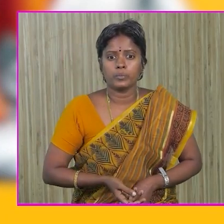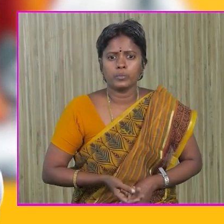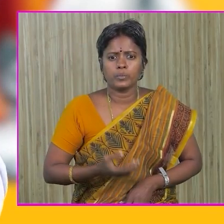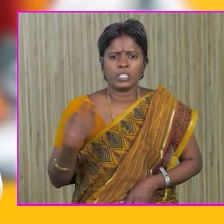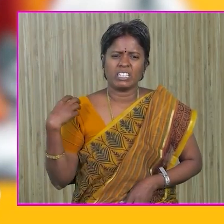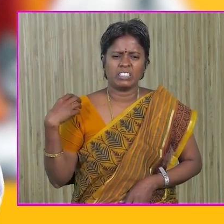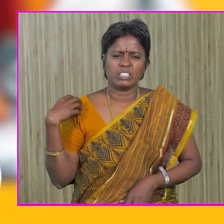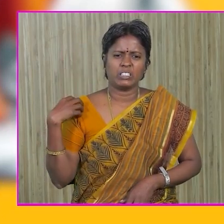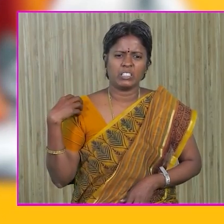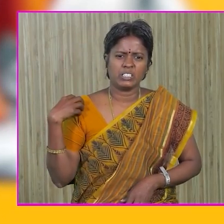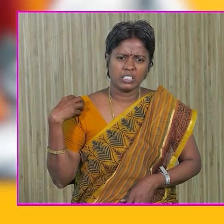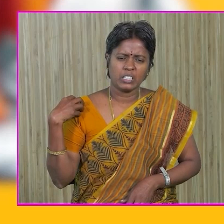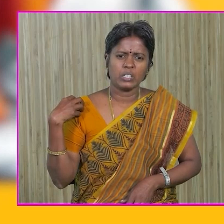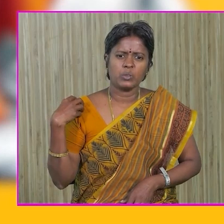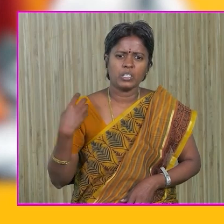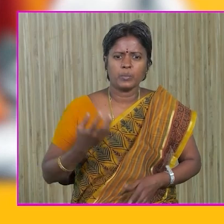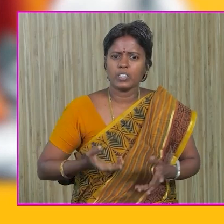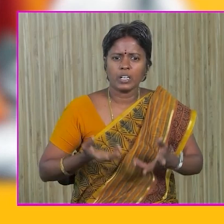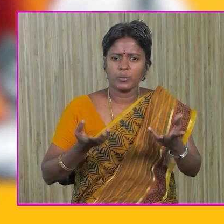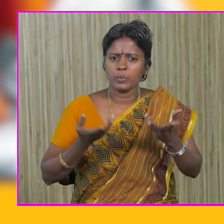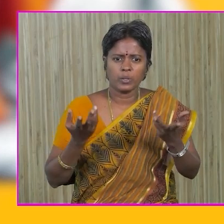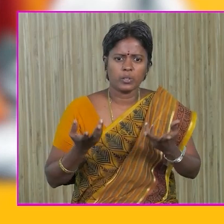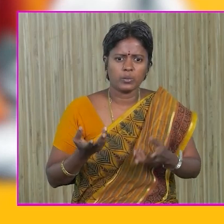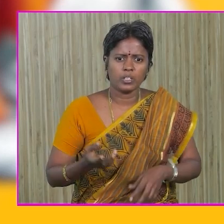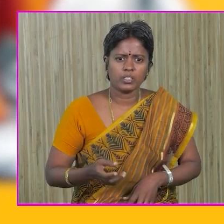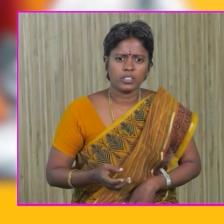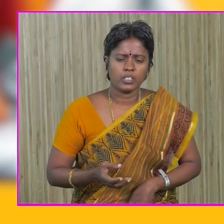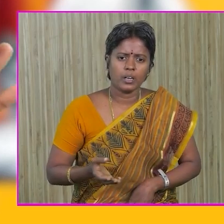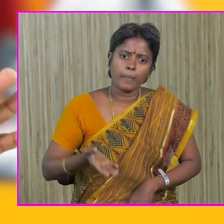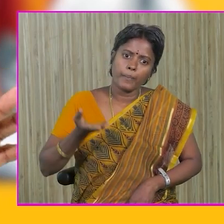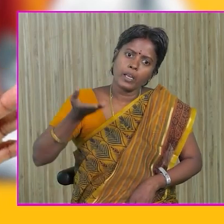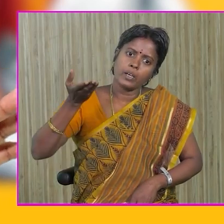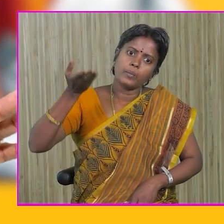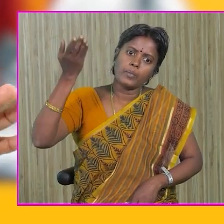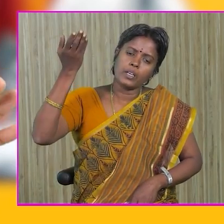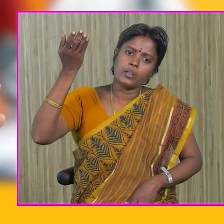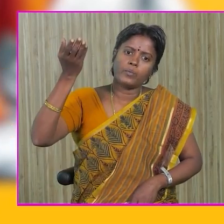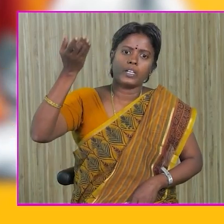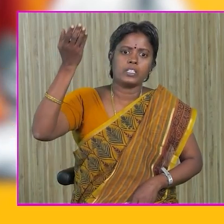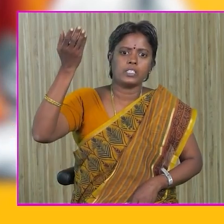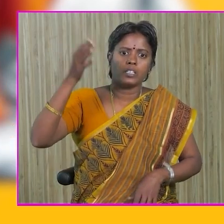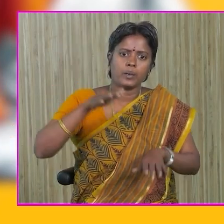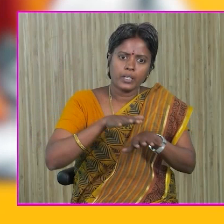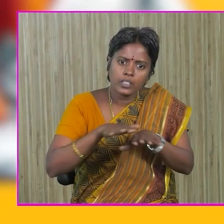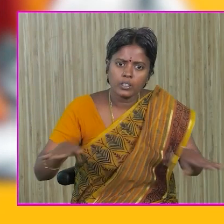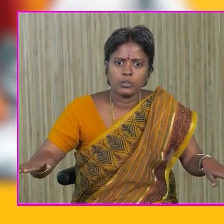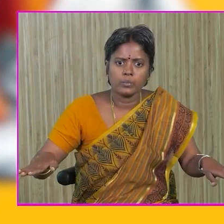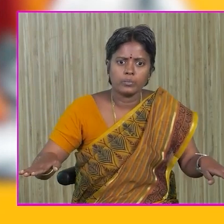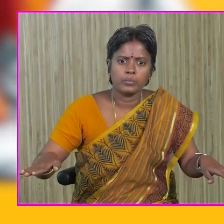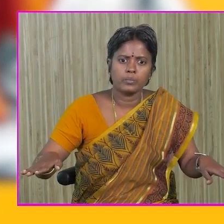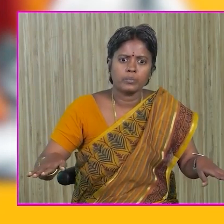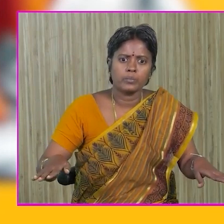கொள்ளக்கூடாது, புகழ்ச்சி ஒருவனை மேலும் முன்னேற விடாமல் தடுக்கும். மேலும் நான்